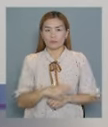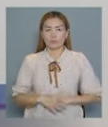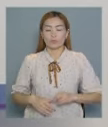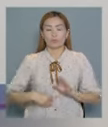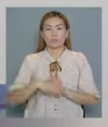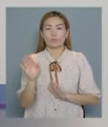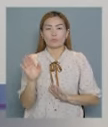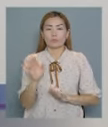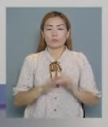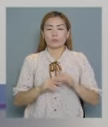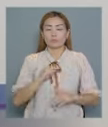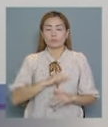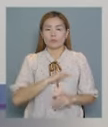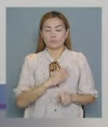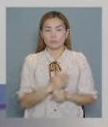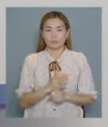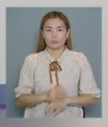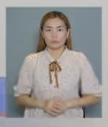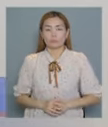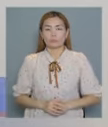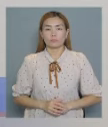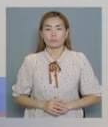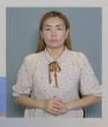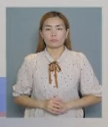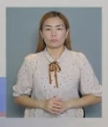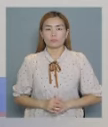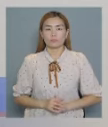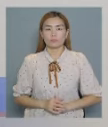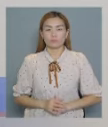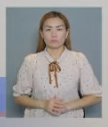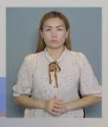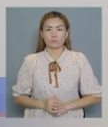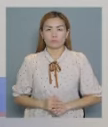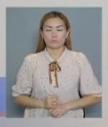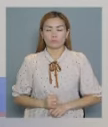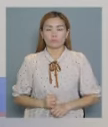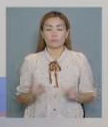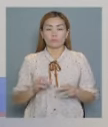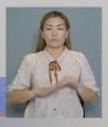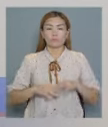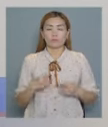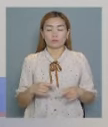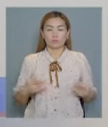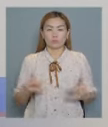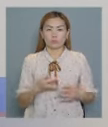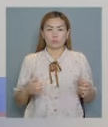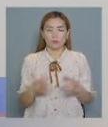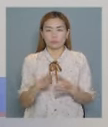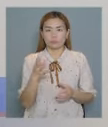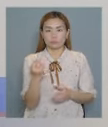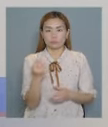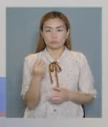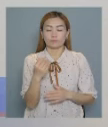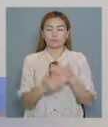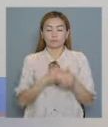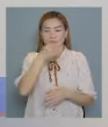улучшению инфраструктуры, по работе по привлечению специалистов в наш регион, а также по